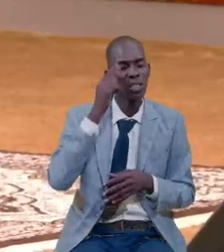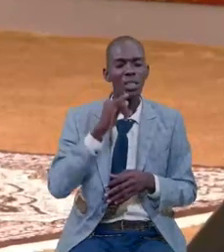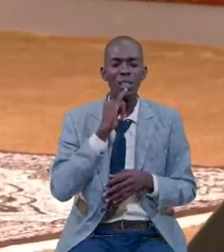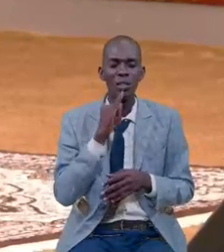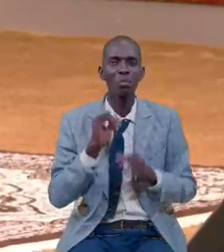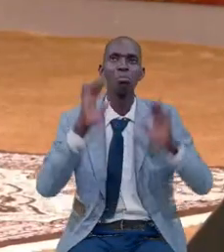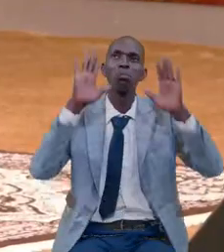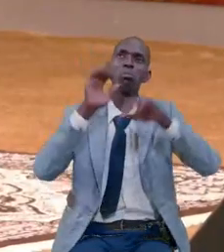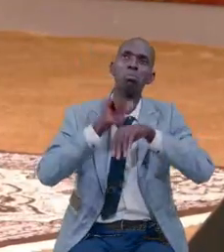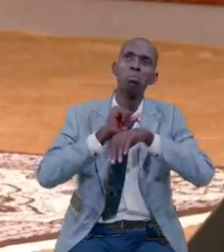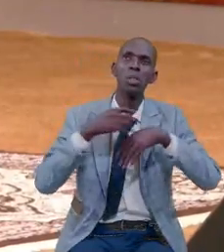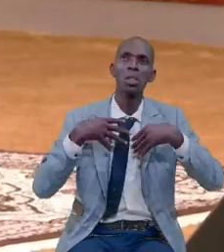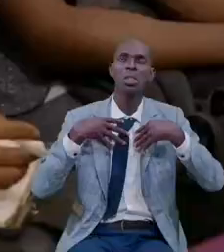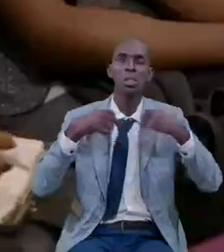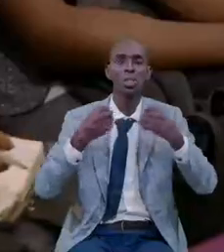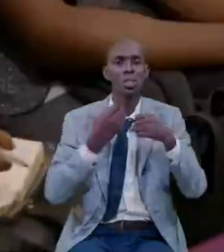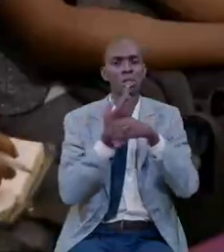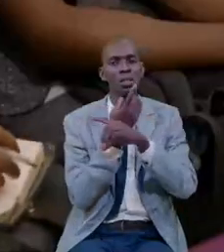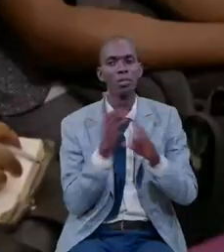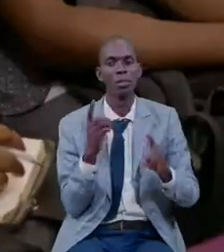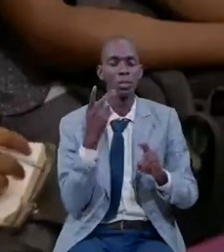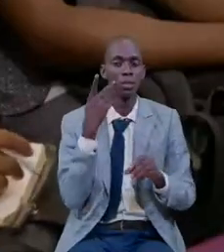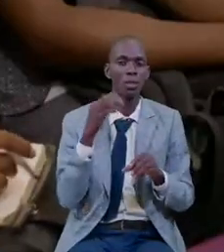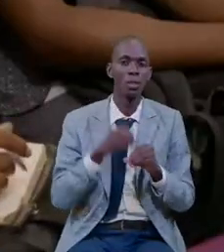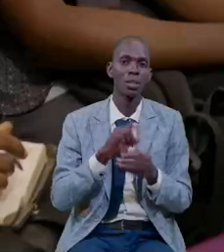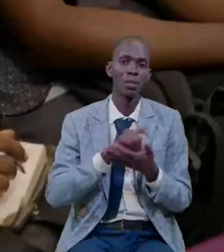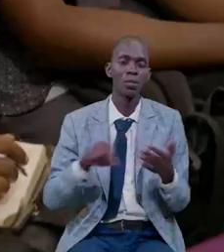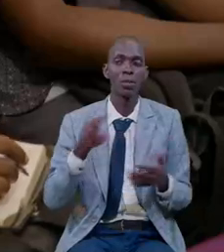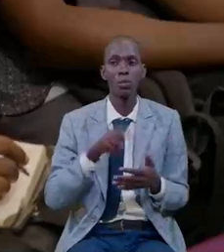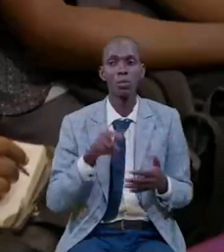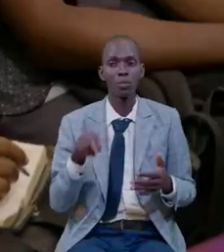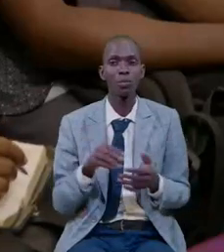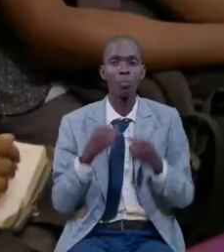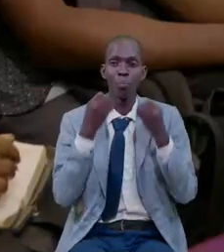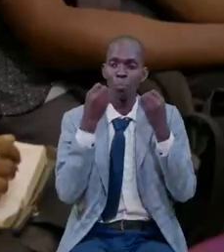miracles, guérison, délivrance. Le verset 22 dit,